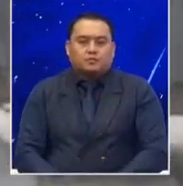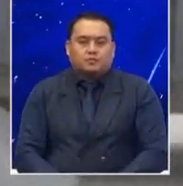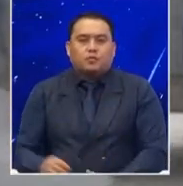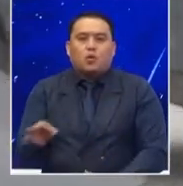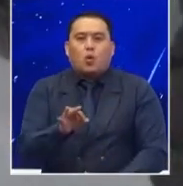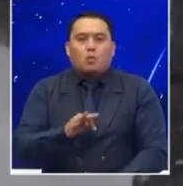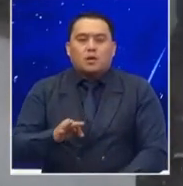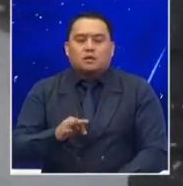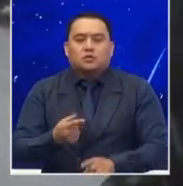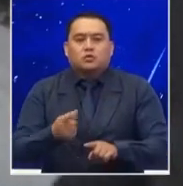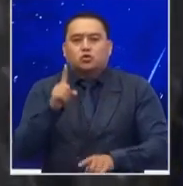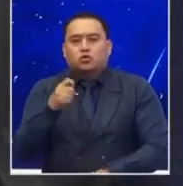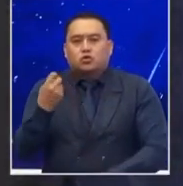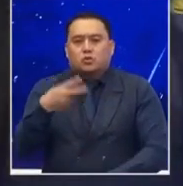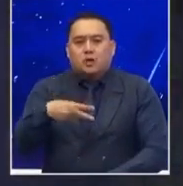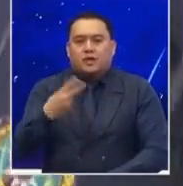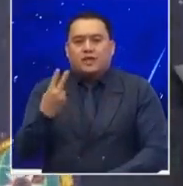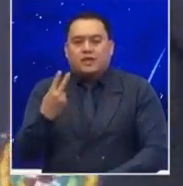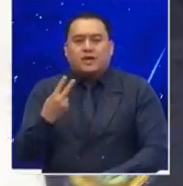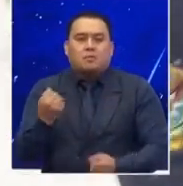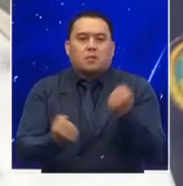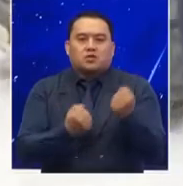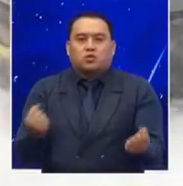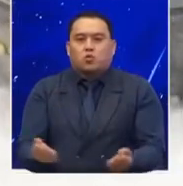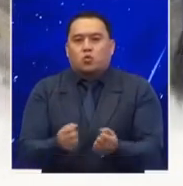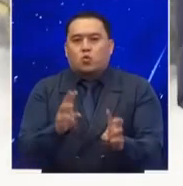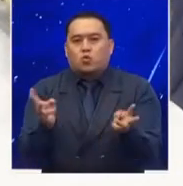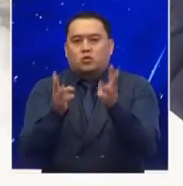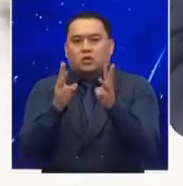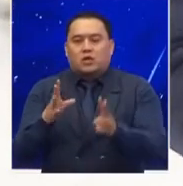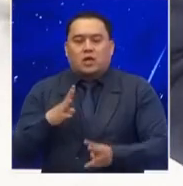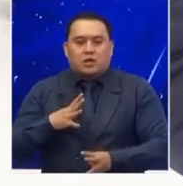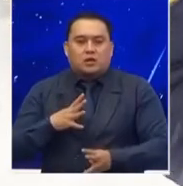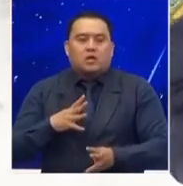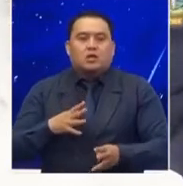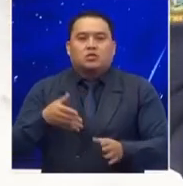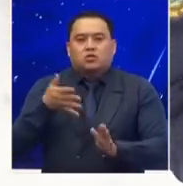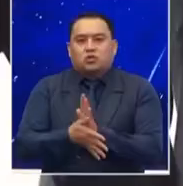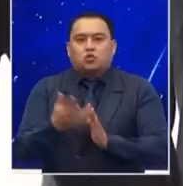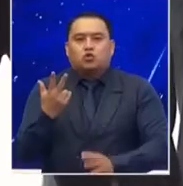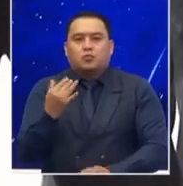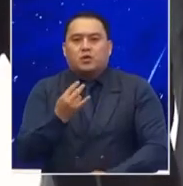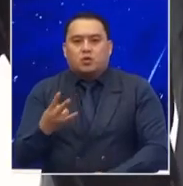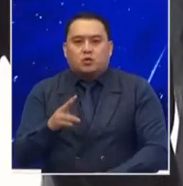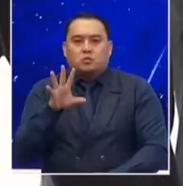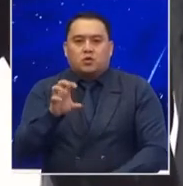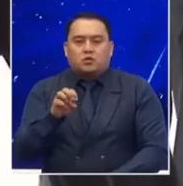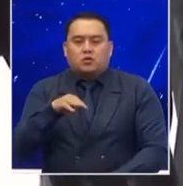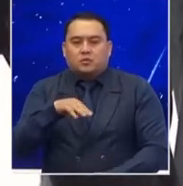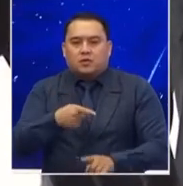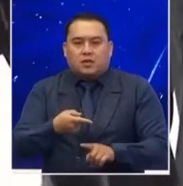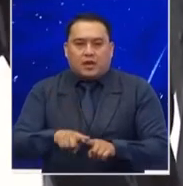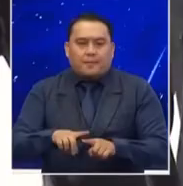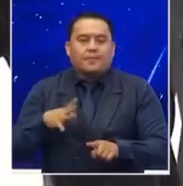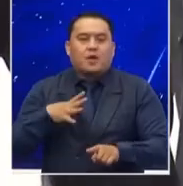Облыста жалпы биылғы жылы 122 көлік өртенген, оның 91-і жеңіл машина. Материалдық шығын 3 миллион 502 мың тенге. Сала